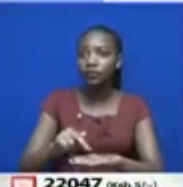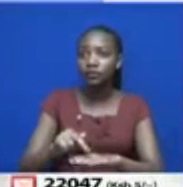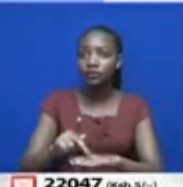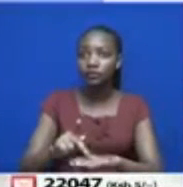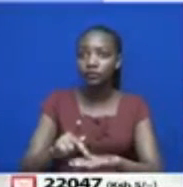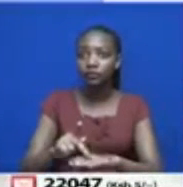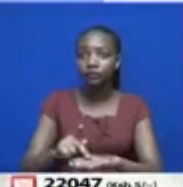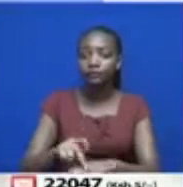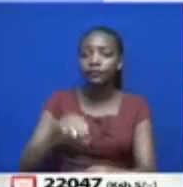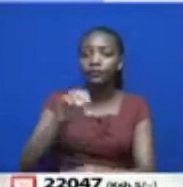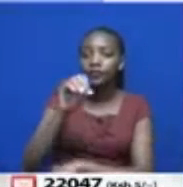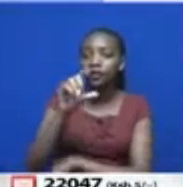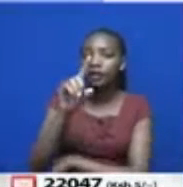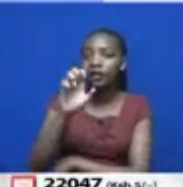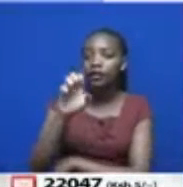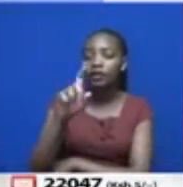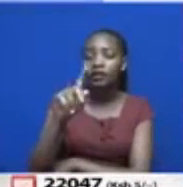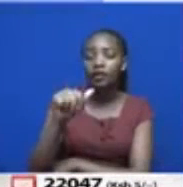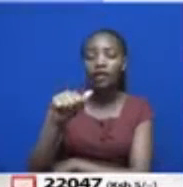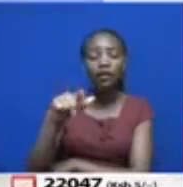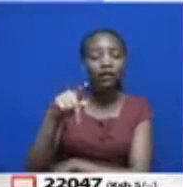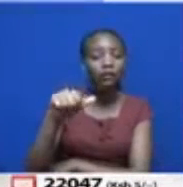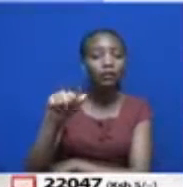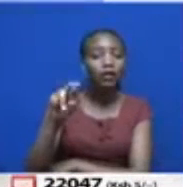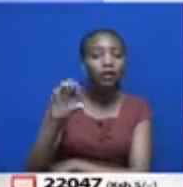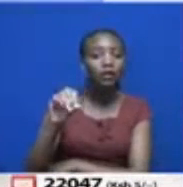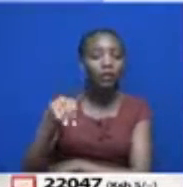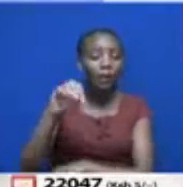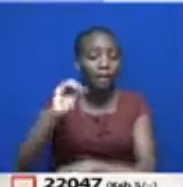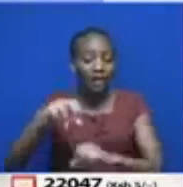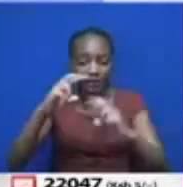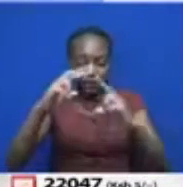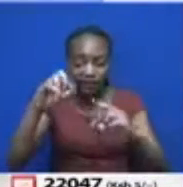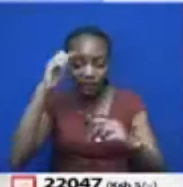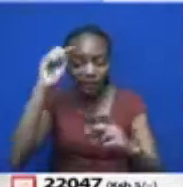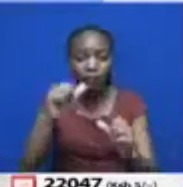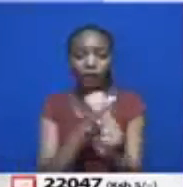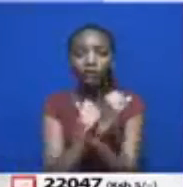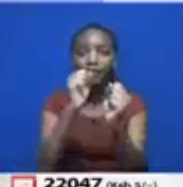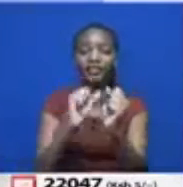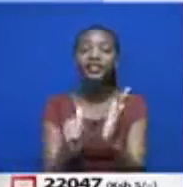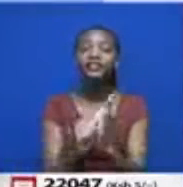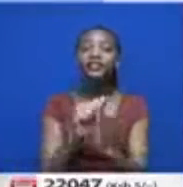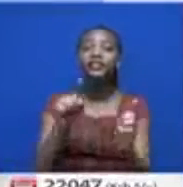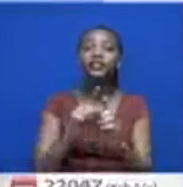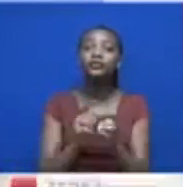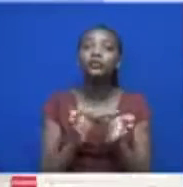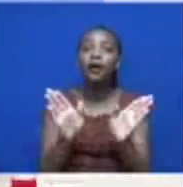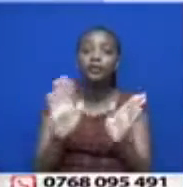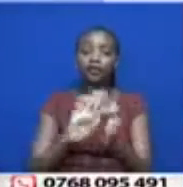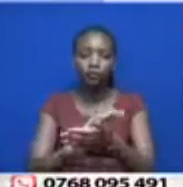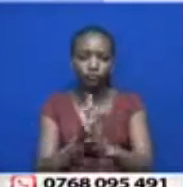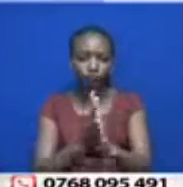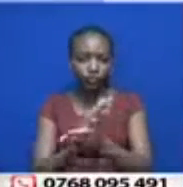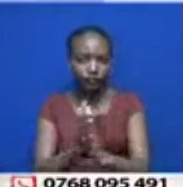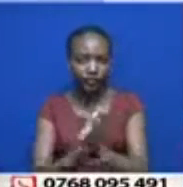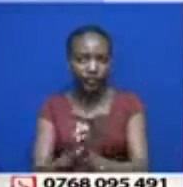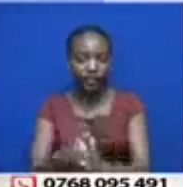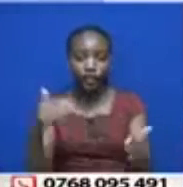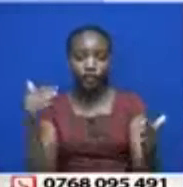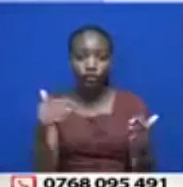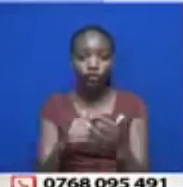should be instigating for the president agenda for publicly encouraging division, tribalism and more